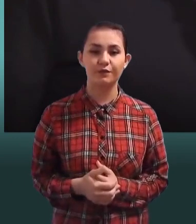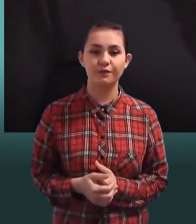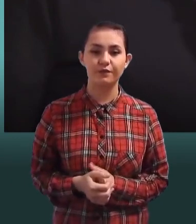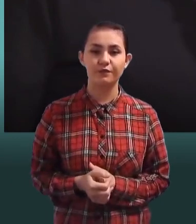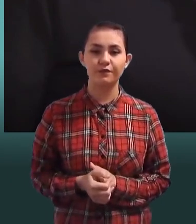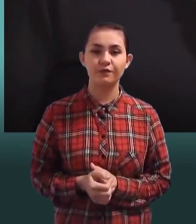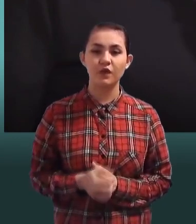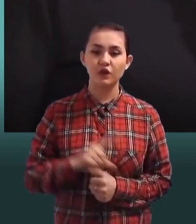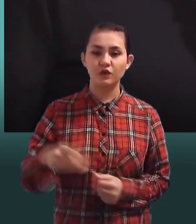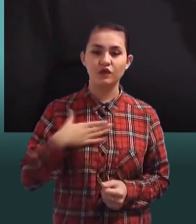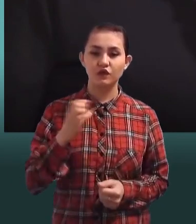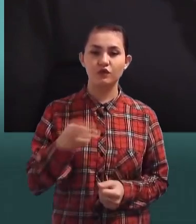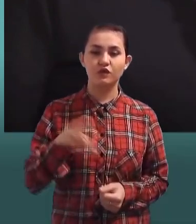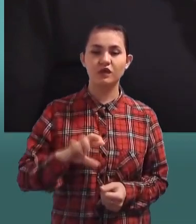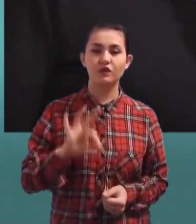Номер нашої студії